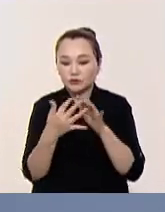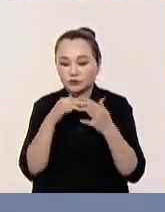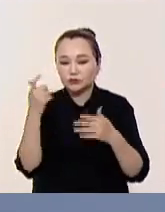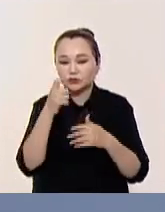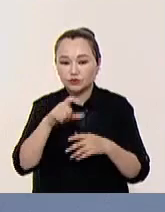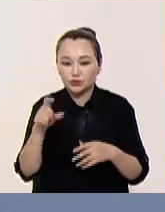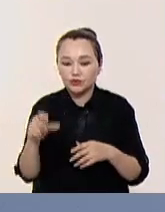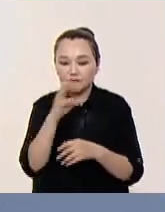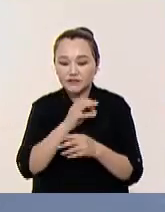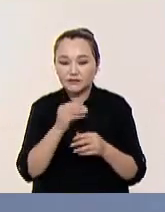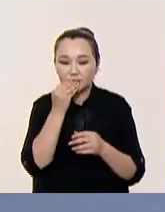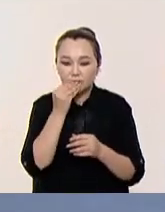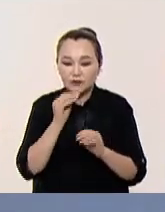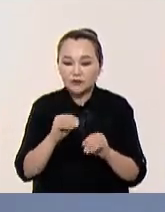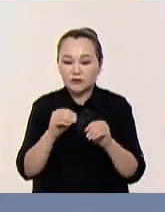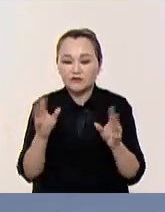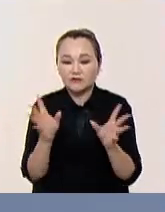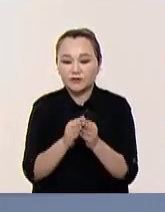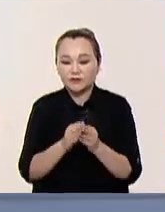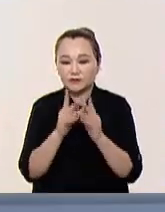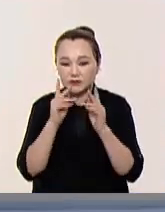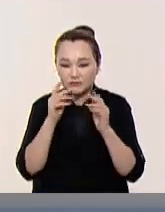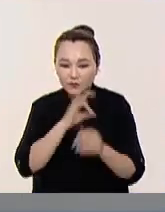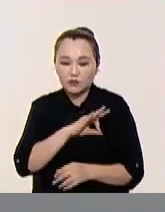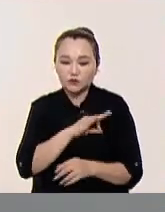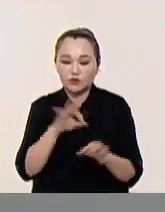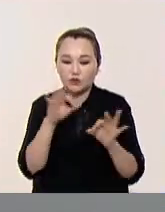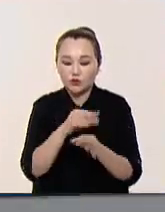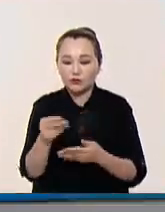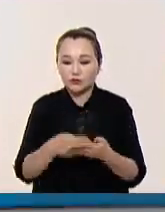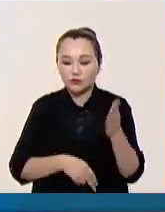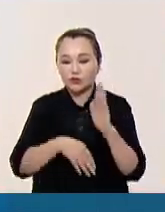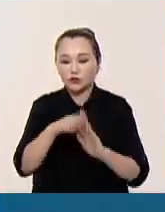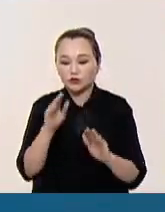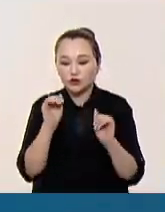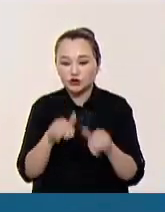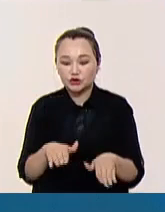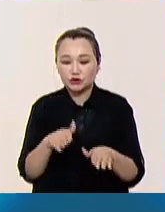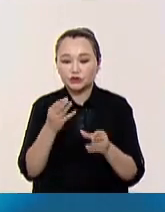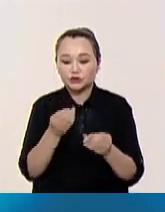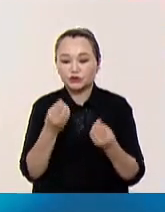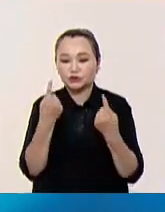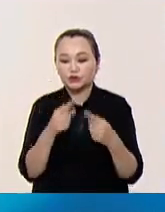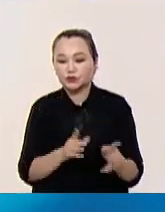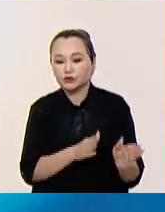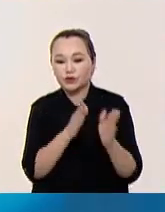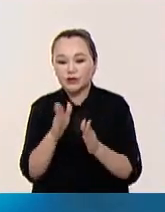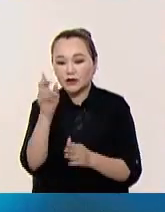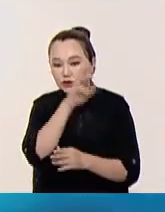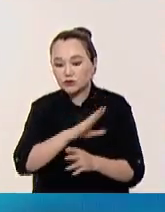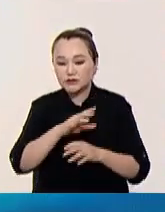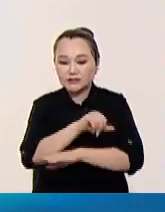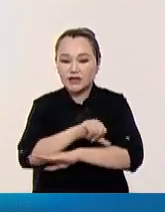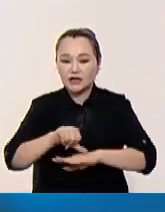арасында жайылым жерді бірлесіп пайдалану туралы жасалған меморандум оң нәтиже беріп жатыр. Бұдан бөлек елді мекендердің шекарасын